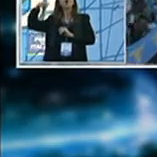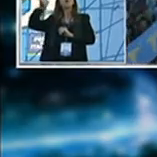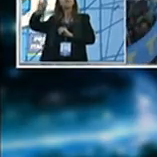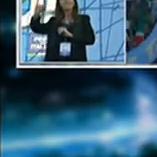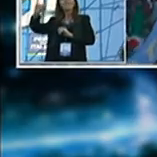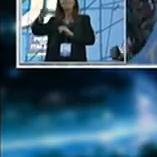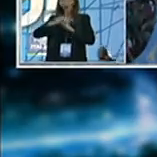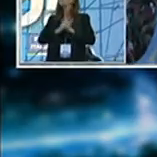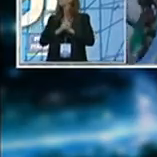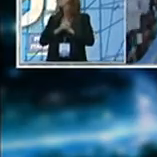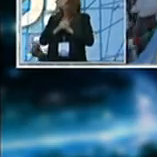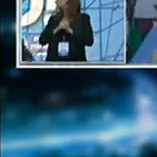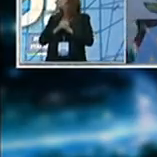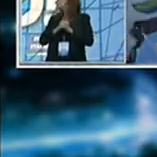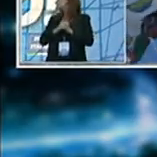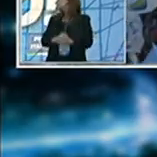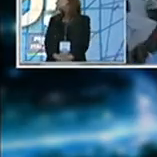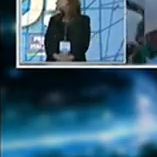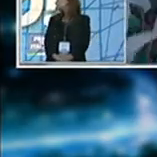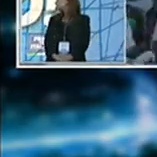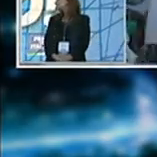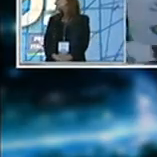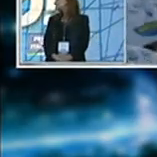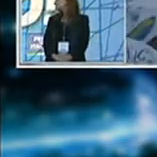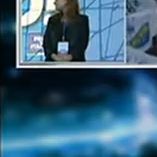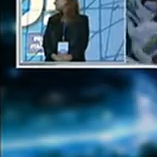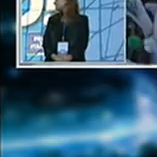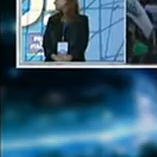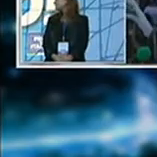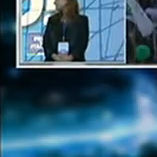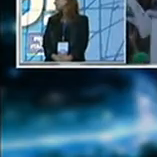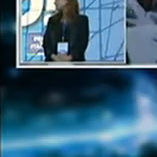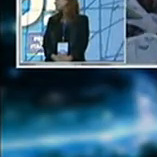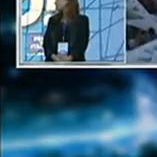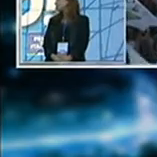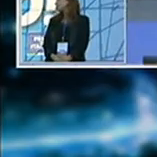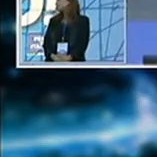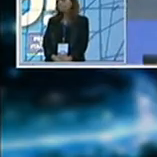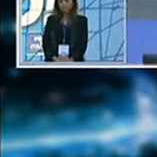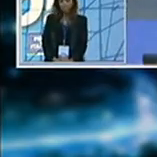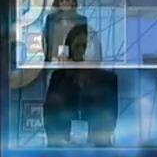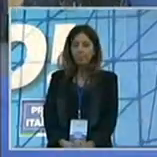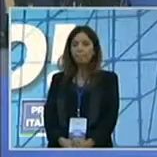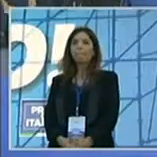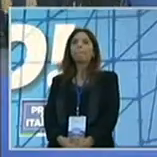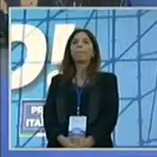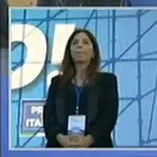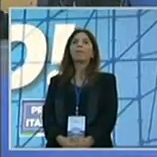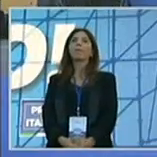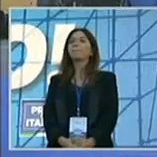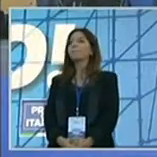insultato perché era andato a ritirare l'accredito, quindi presente in piazza. Giovanni Marinetti, riusciamo a collegarci?